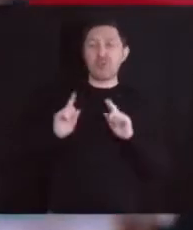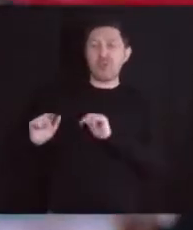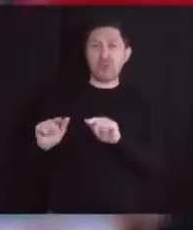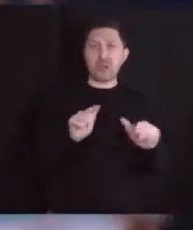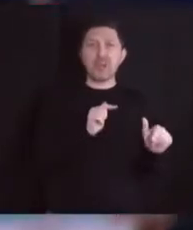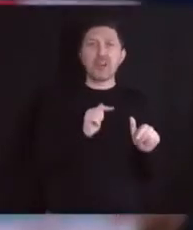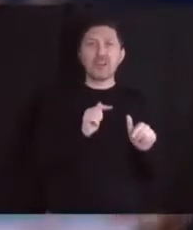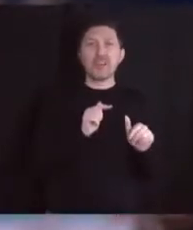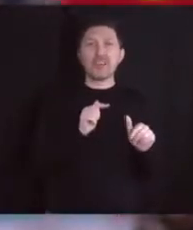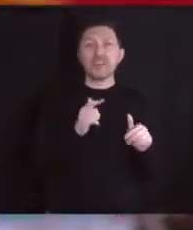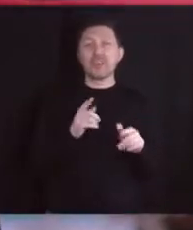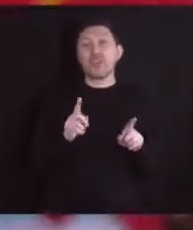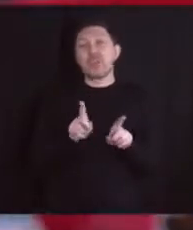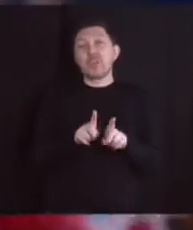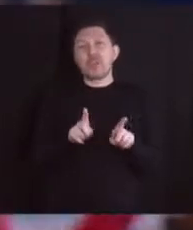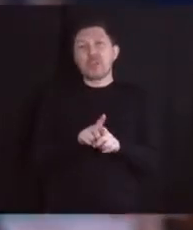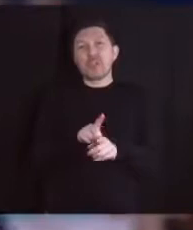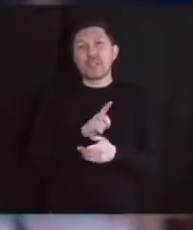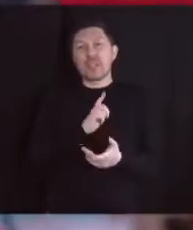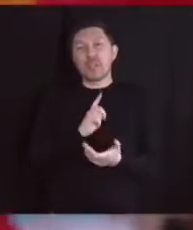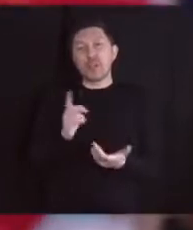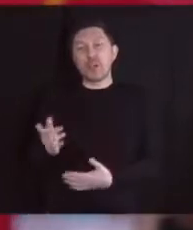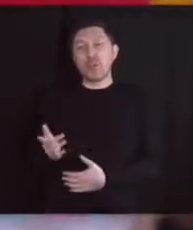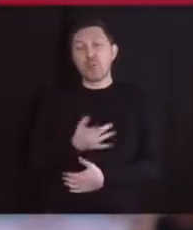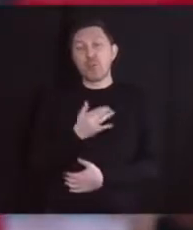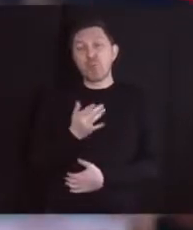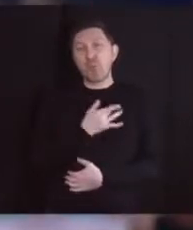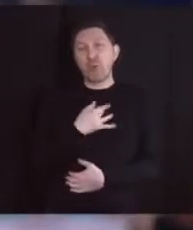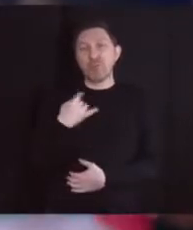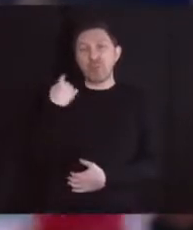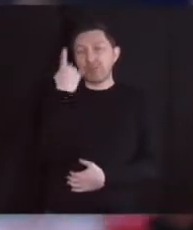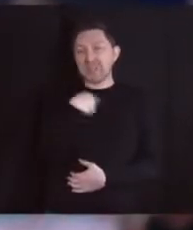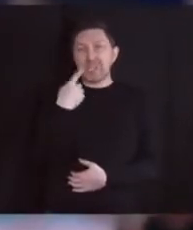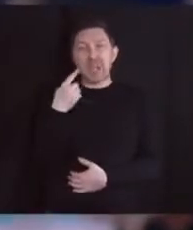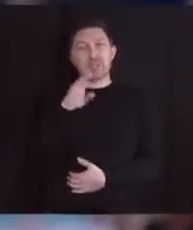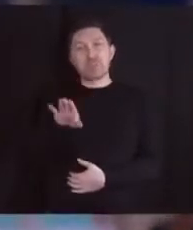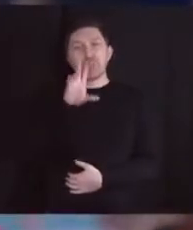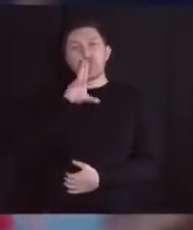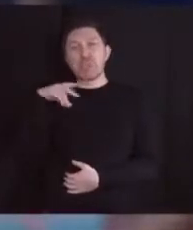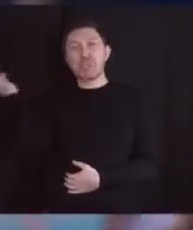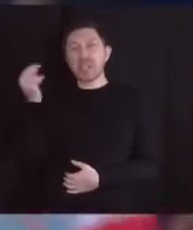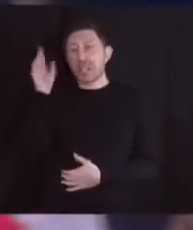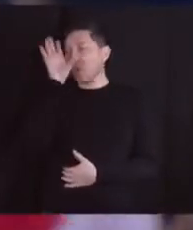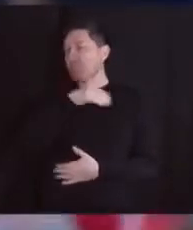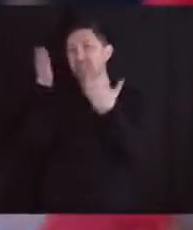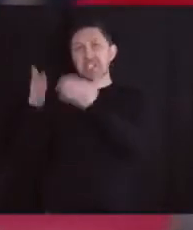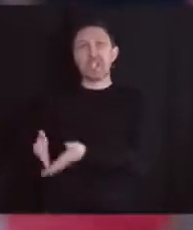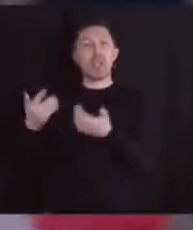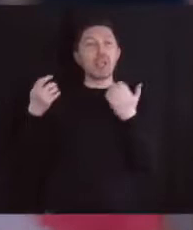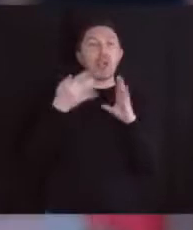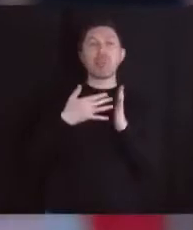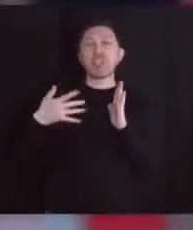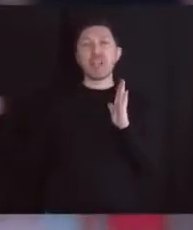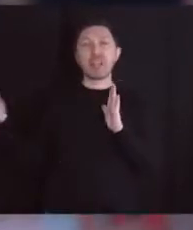passent aussi les ombres du pauvre visage de l'humanité humiliée, les noyés de la